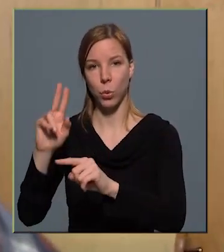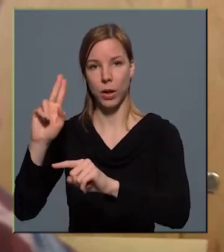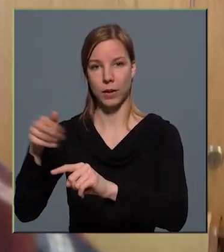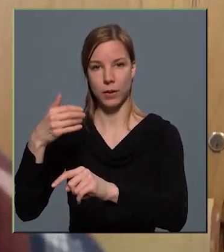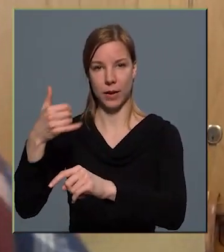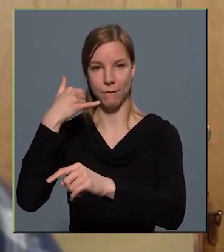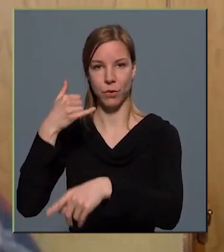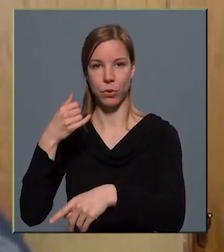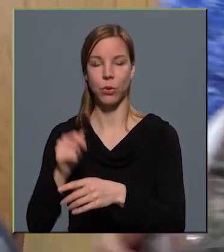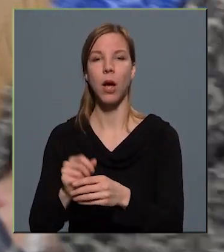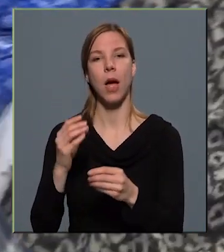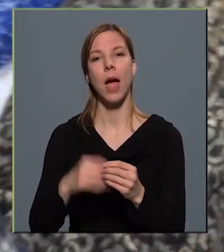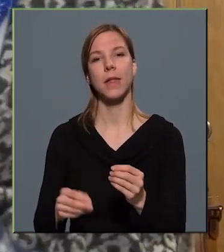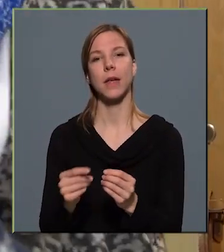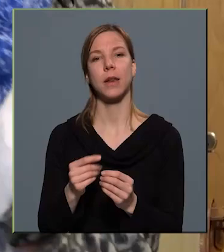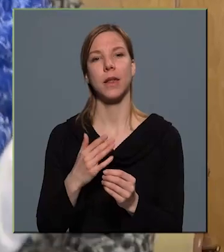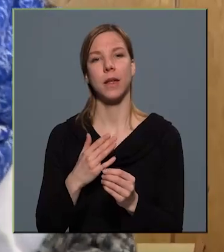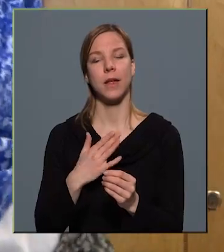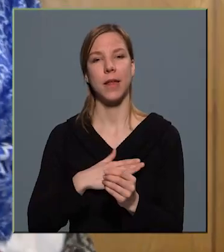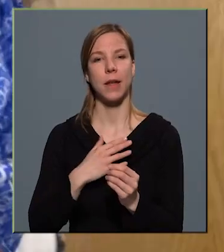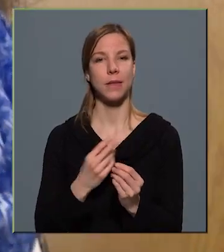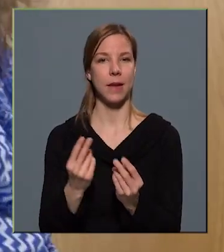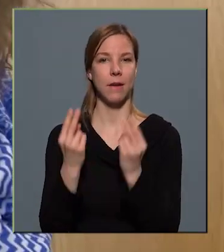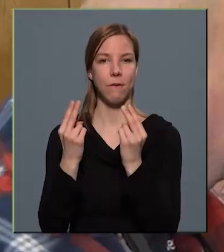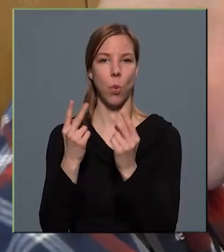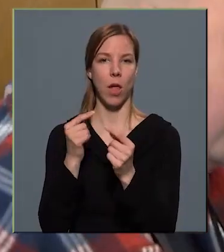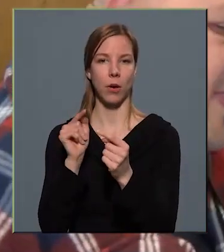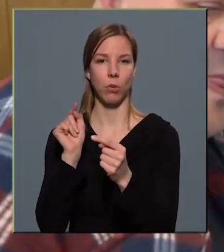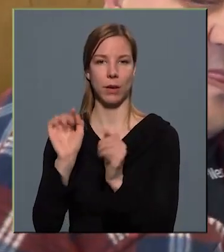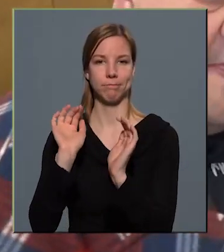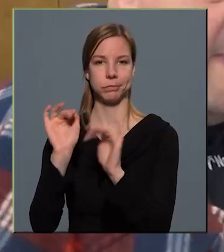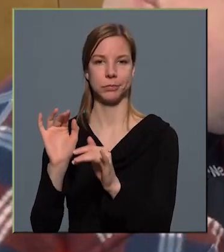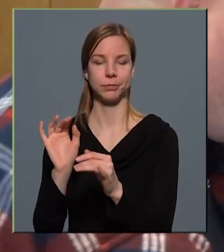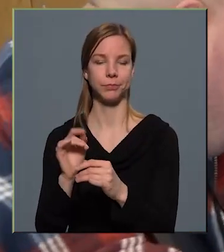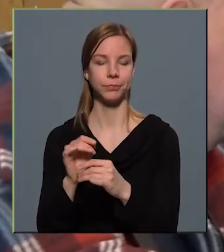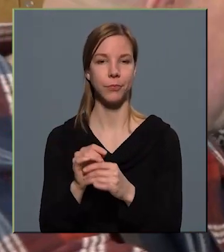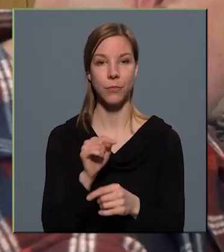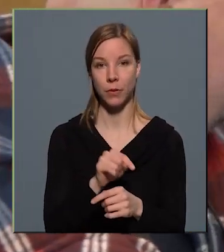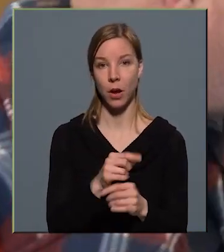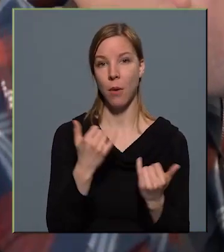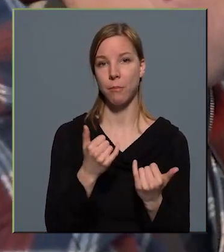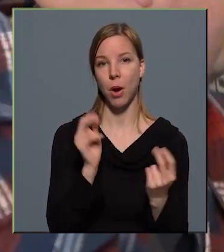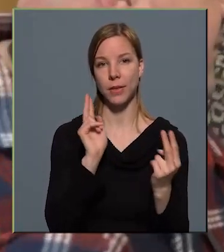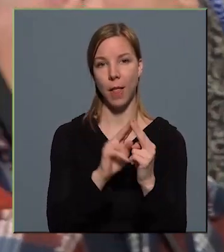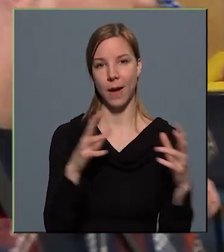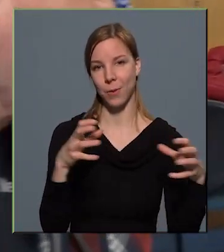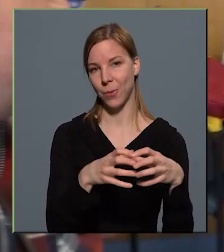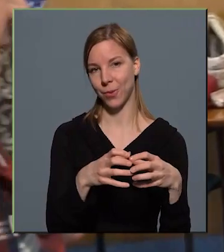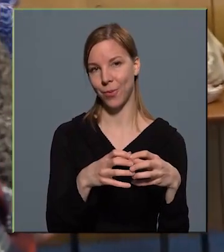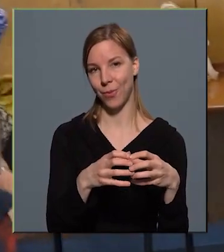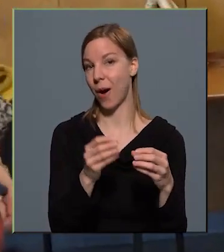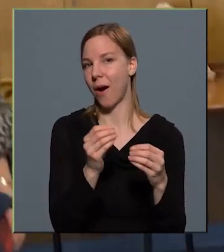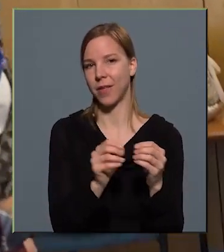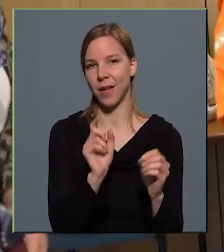Tehát ezért szeretnénk főleg ez a vezérindikáció. Az az apropója mai találkozónak, hogy először